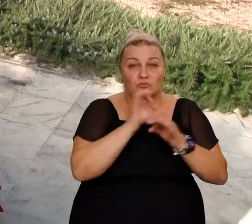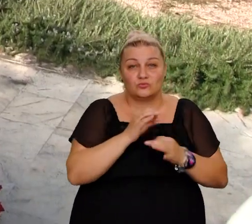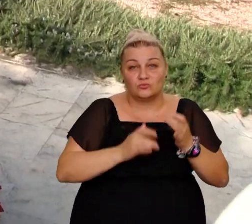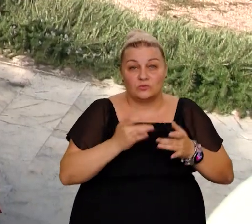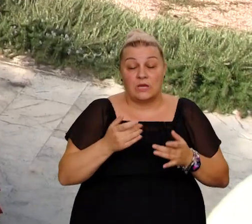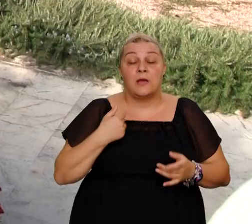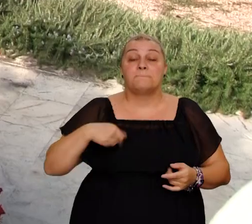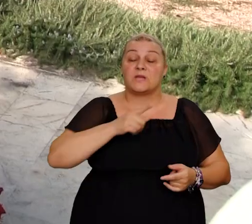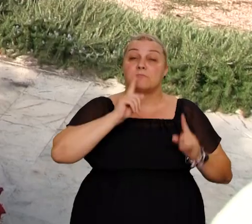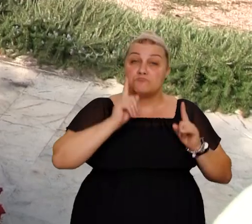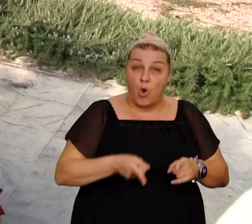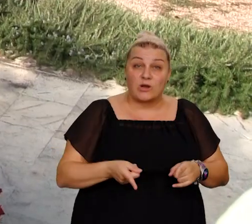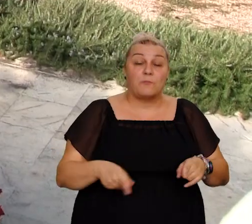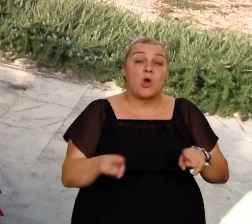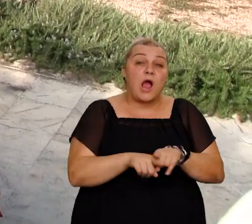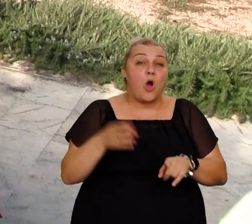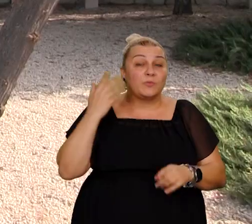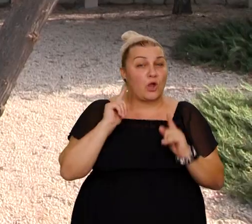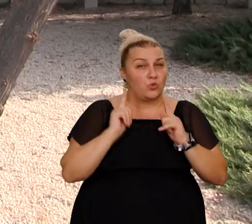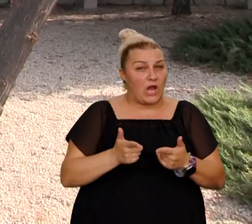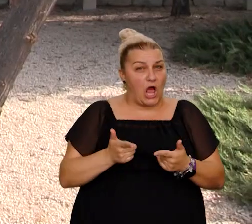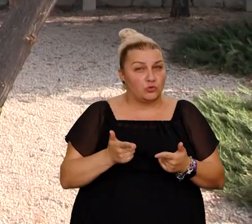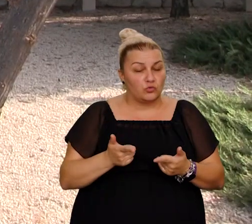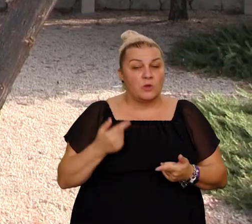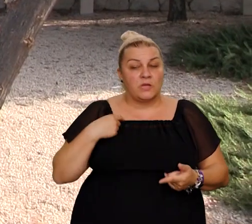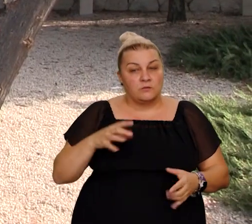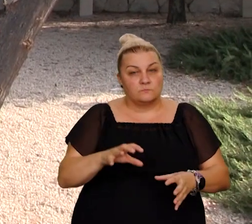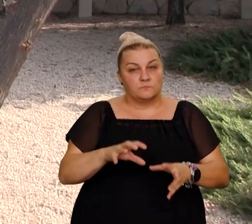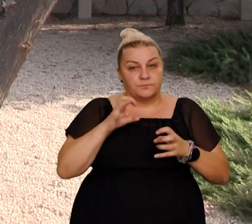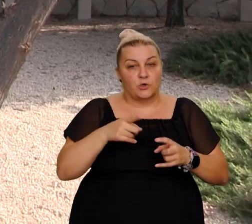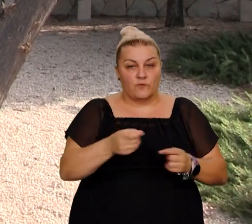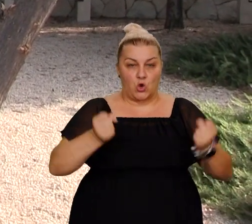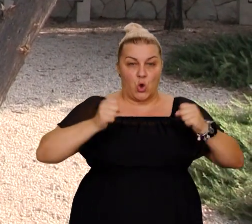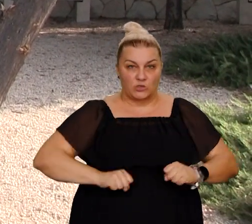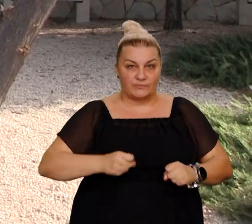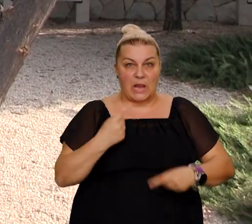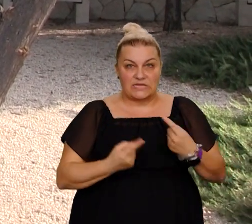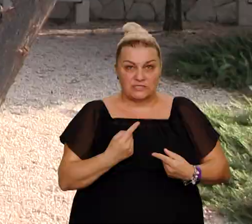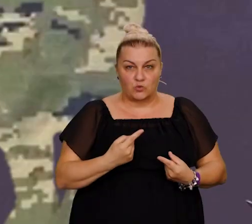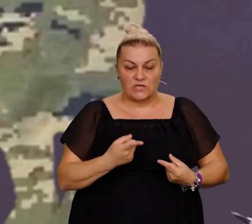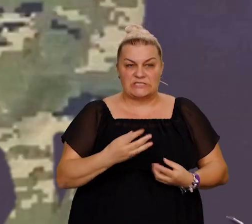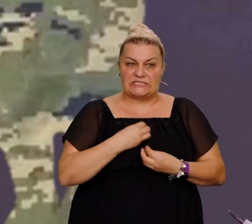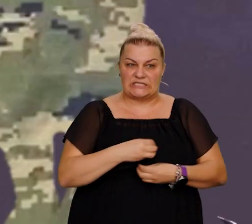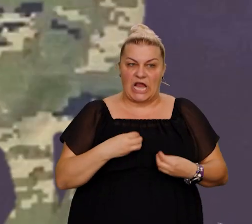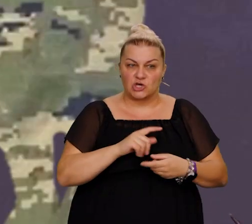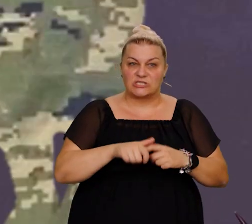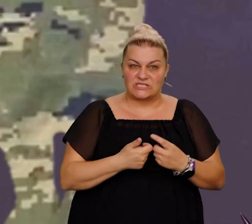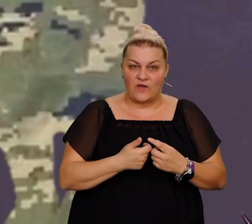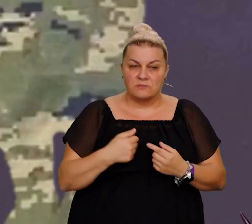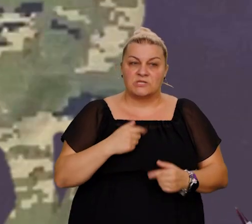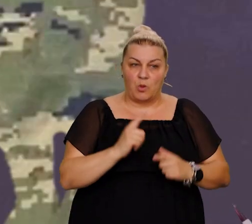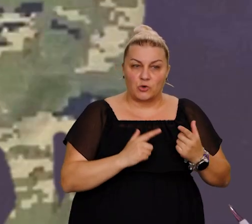moramo, kako smo se u ratu susretali i suočavali sa ozbiljnošću situacije i sa svim tim strašnim stvarima koje